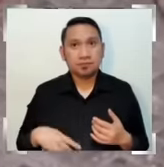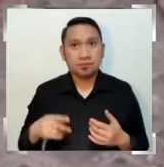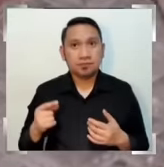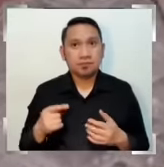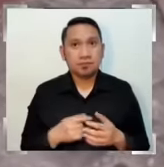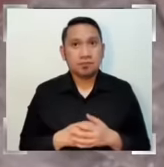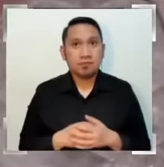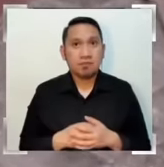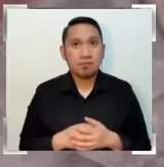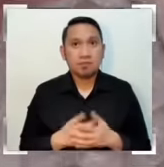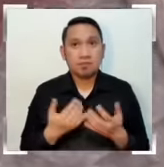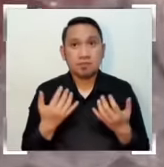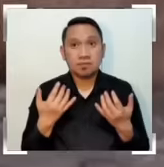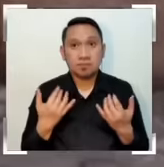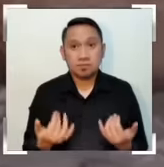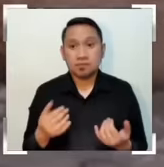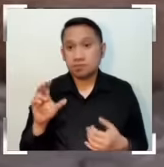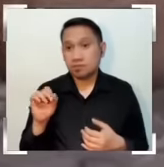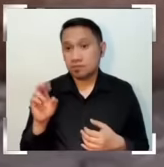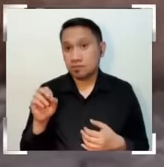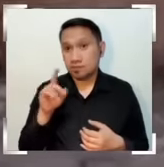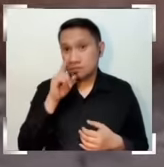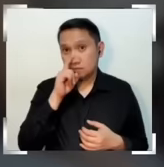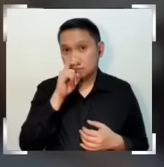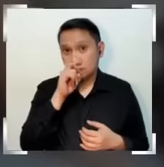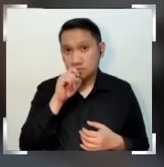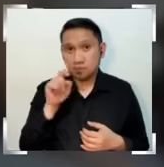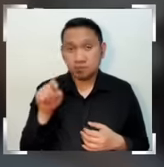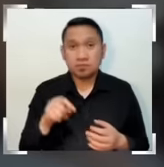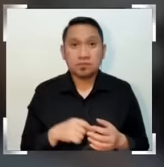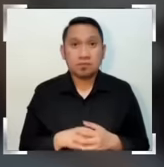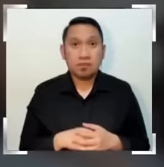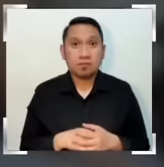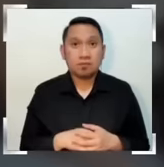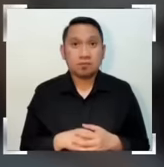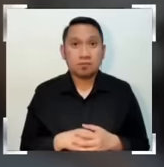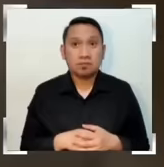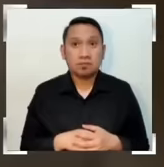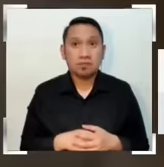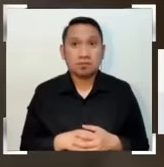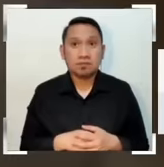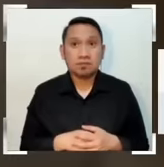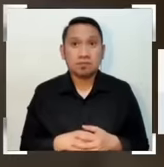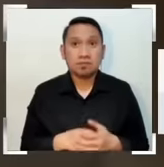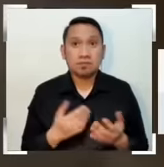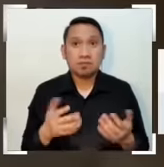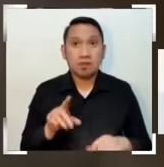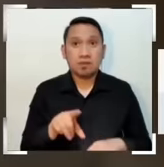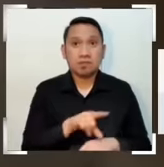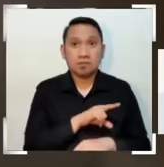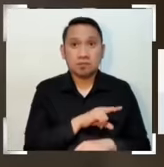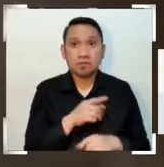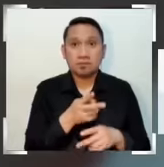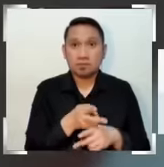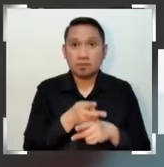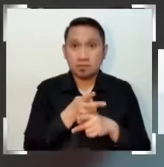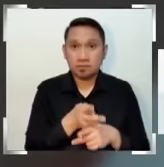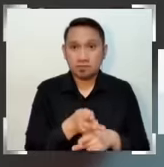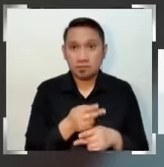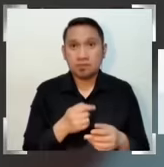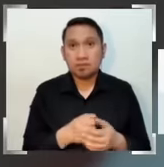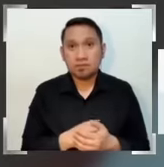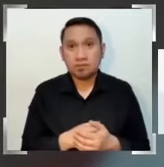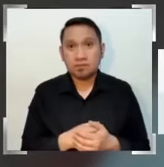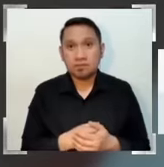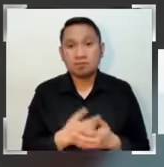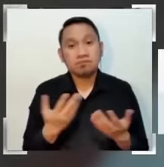Sa ngayon, 12 years old na si Phil na isang Labrador. Gaya ni Bobby, maayos na pag-aalaga raw ang tingin ni Jay na naging